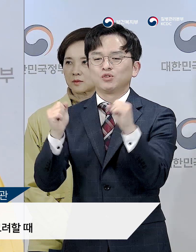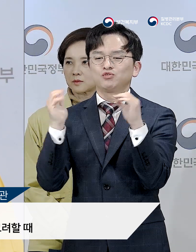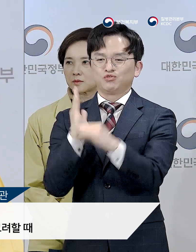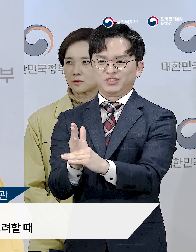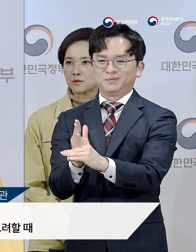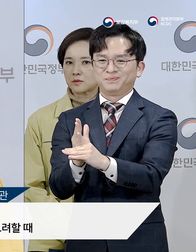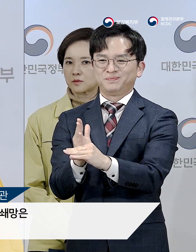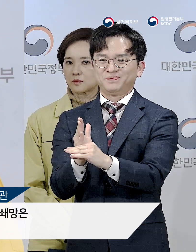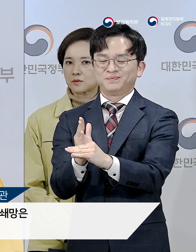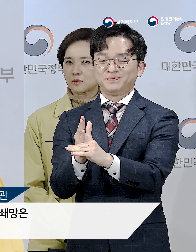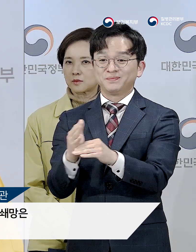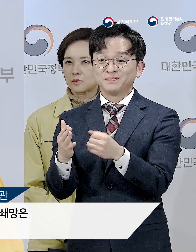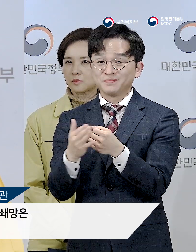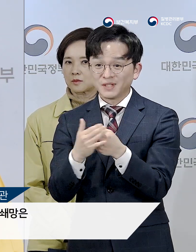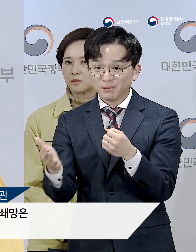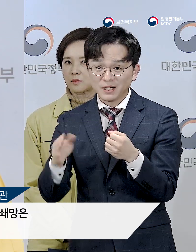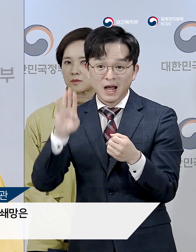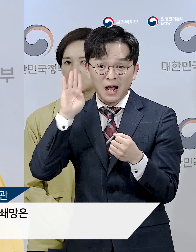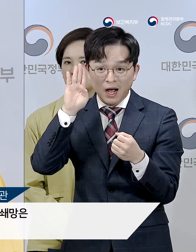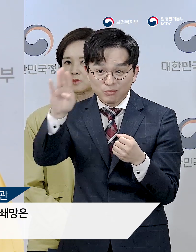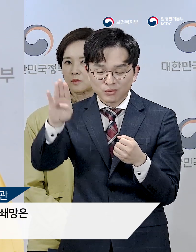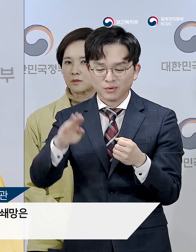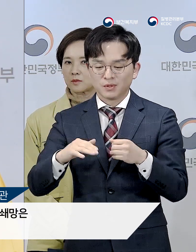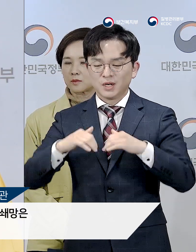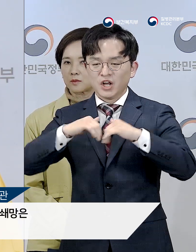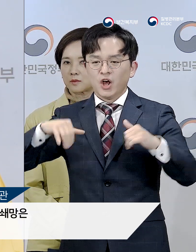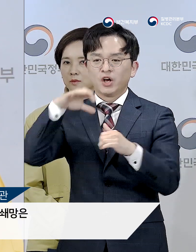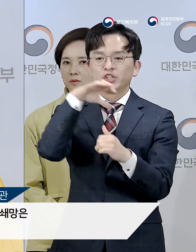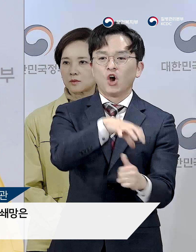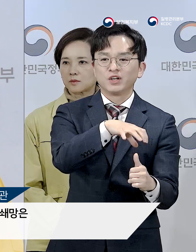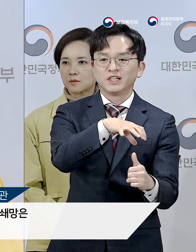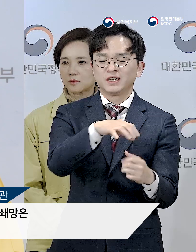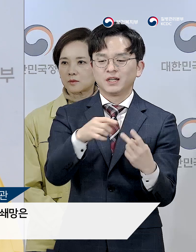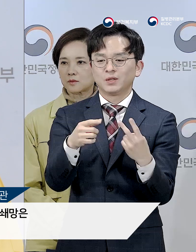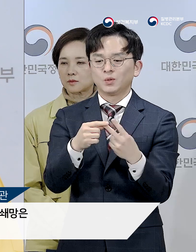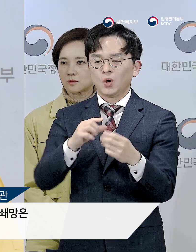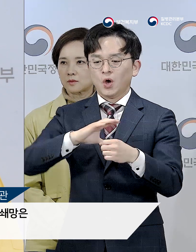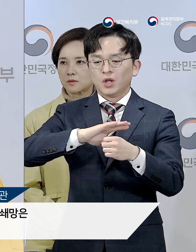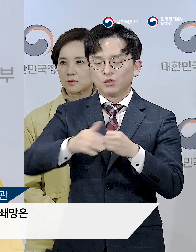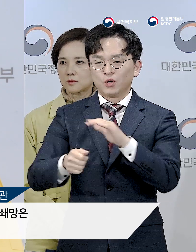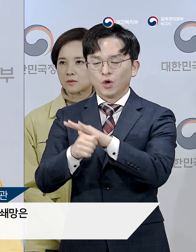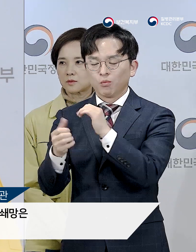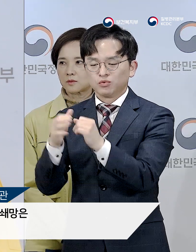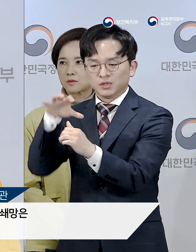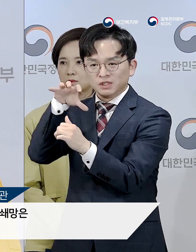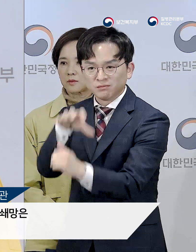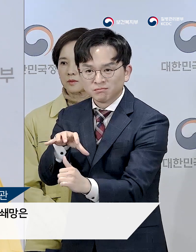때 역학조사와 접촉자 격리를 중심으로 하는 방역 봉쇄망은